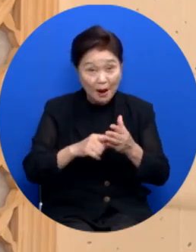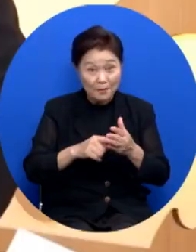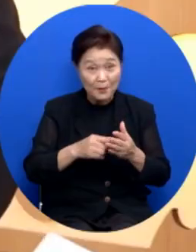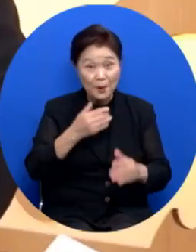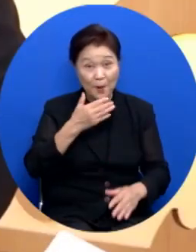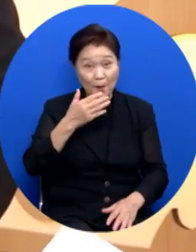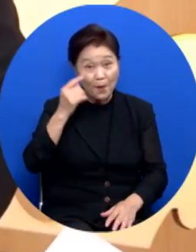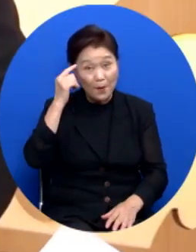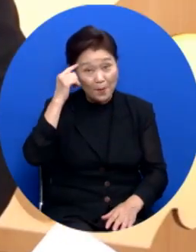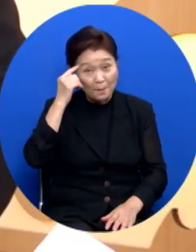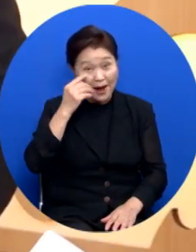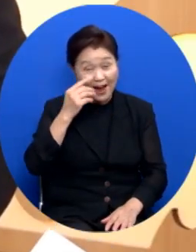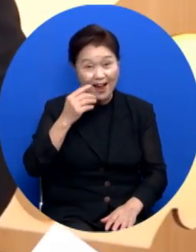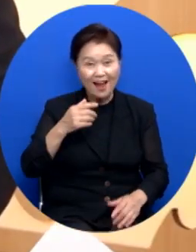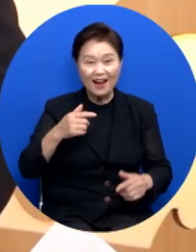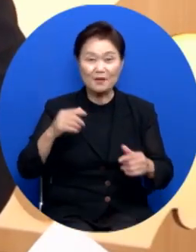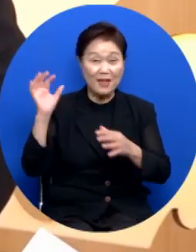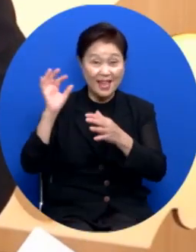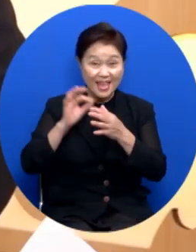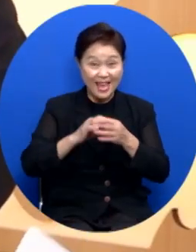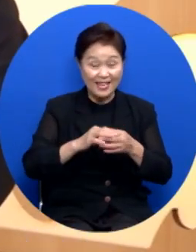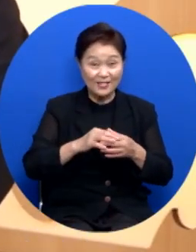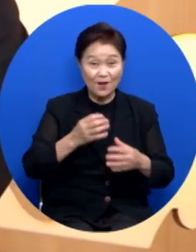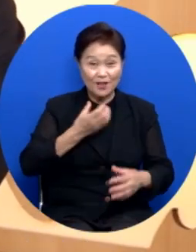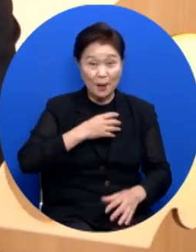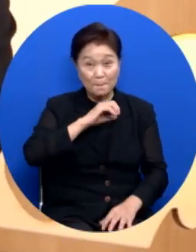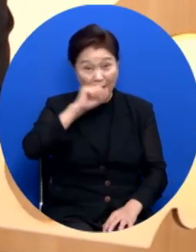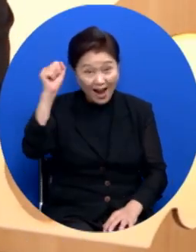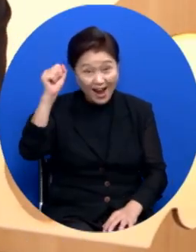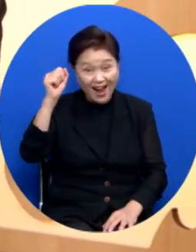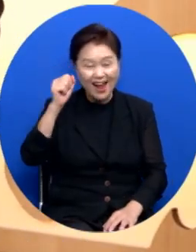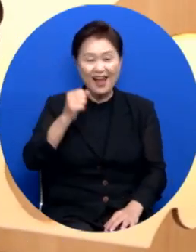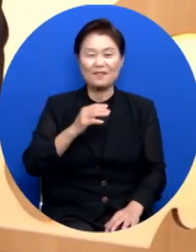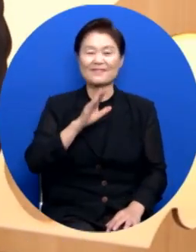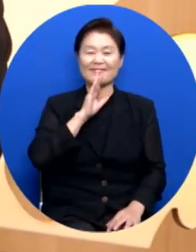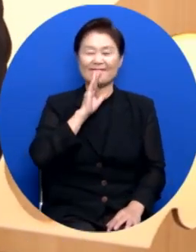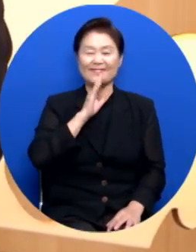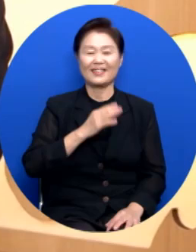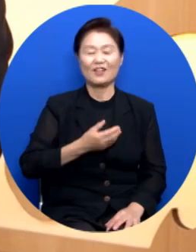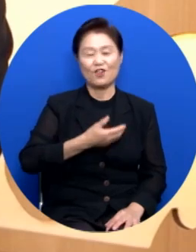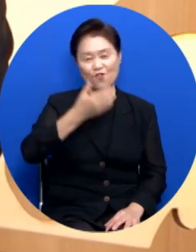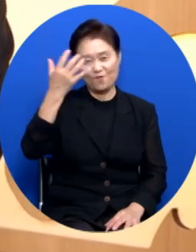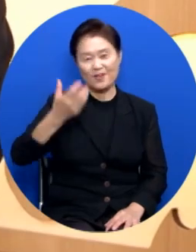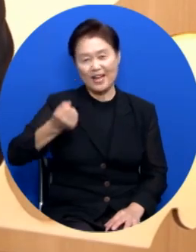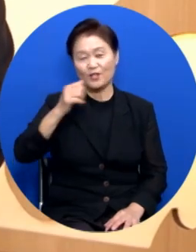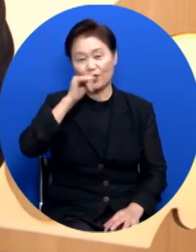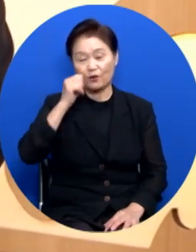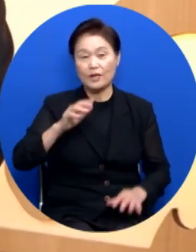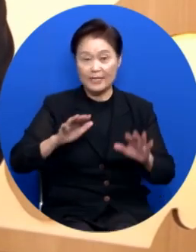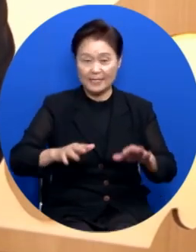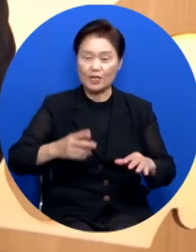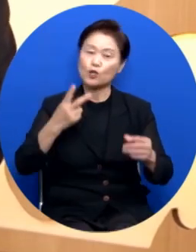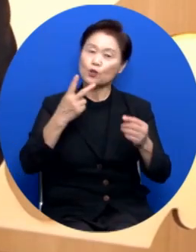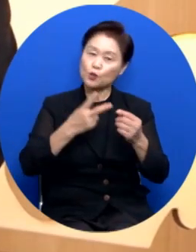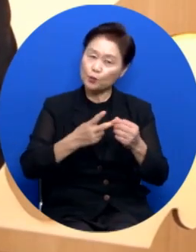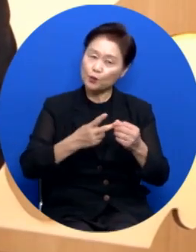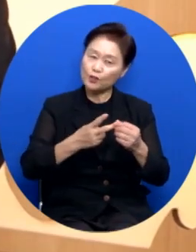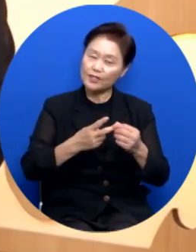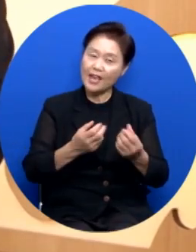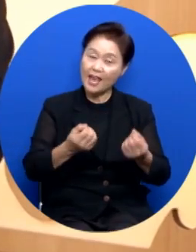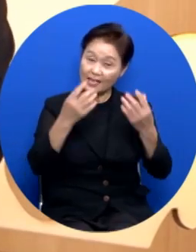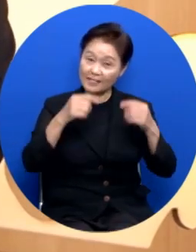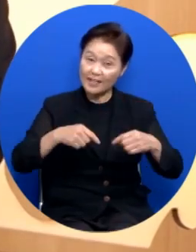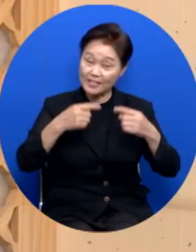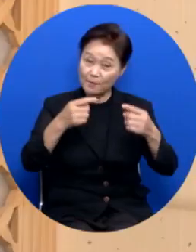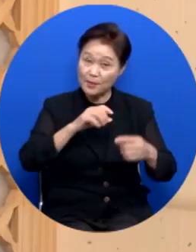이어지겠죠 아네 저희가 이제 꿈꾸고 있고요네 이제 두 번째 하니까 이제는 어떻게 준비해야 되고